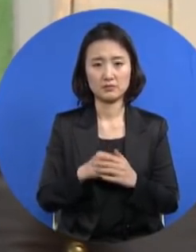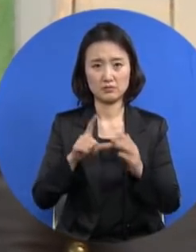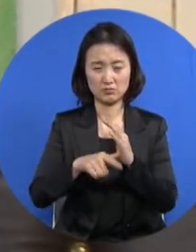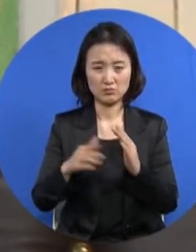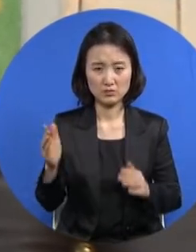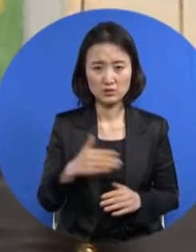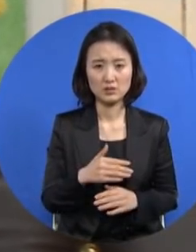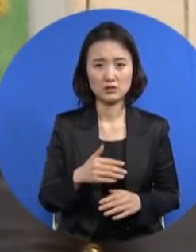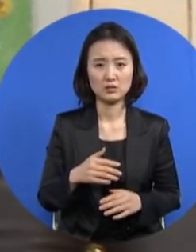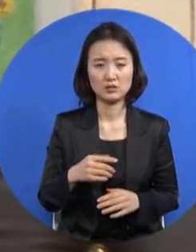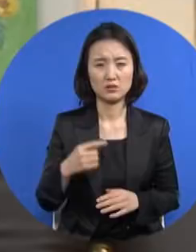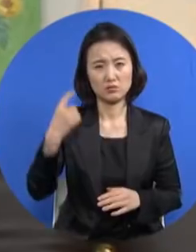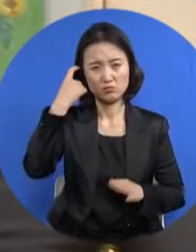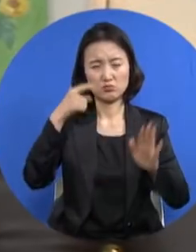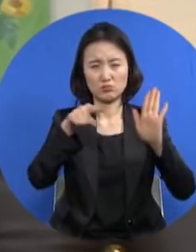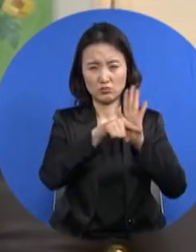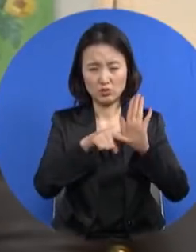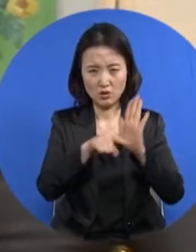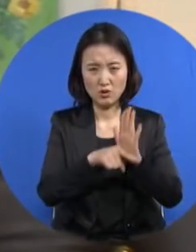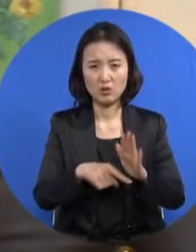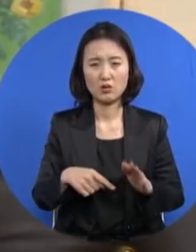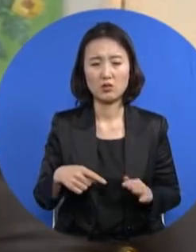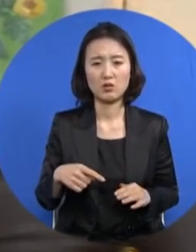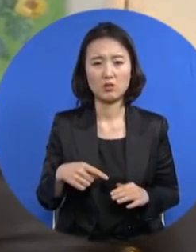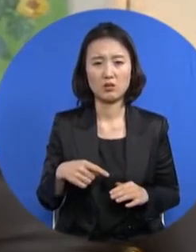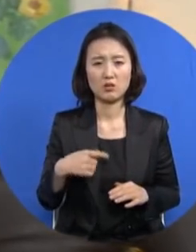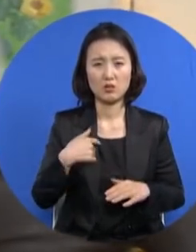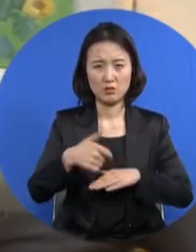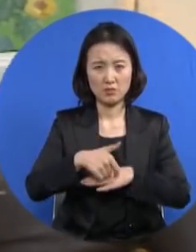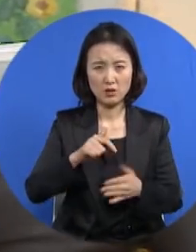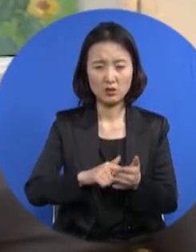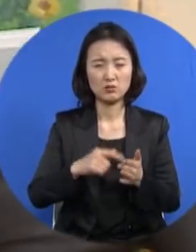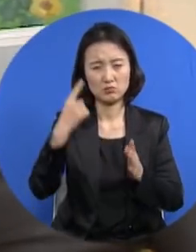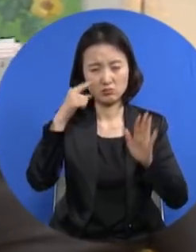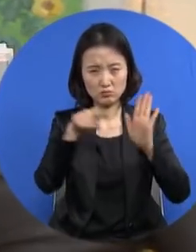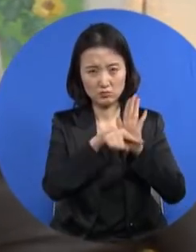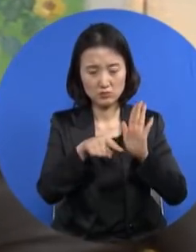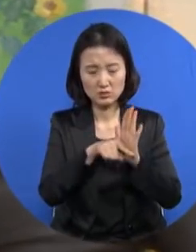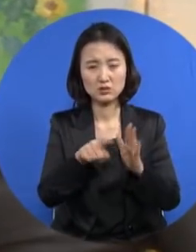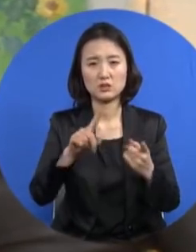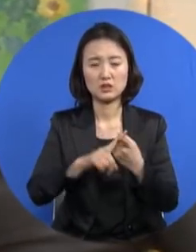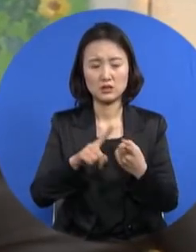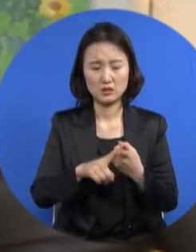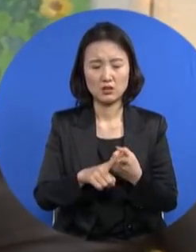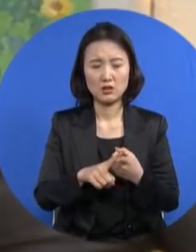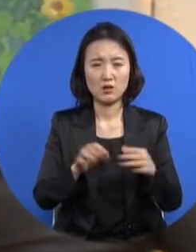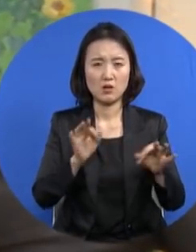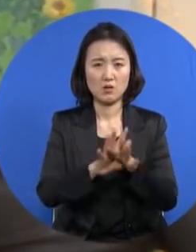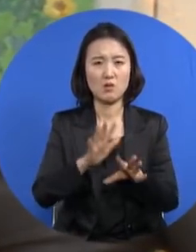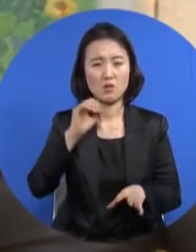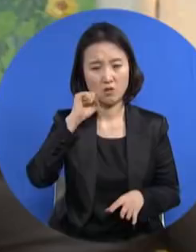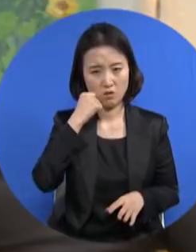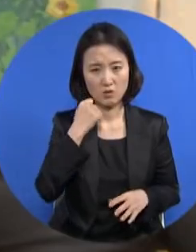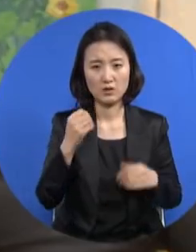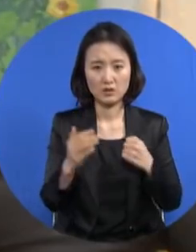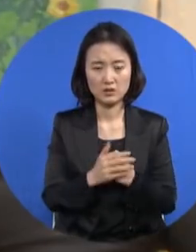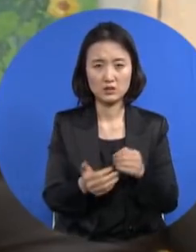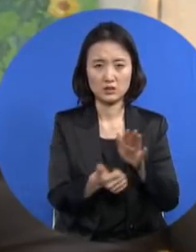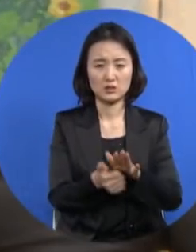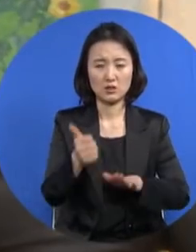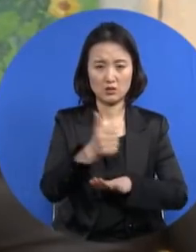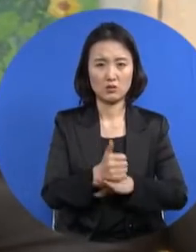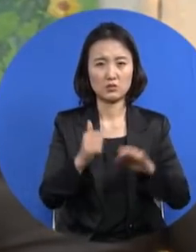중에 있는 부정적인 내 마음, 사업에 실패하고 나면 그게 없어지기가 굉장히 어려웠어요. 그래서 성공한